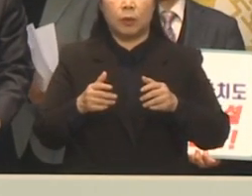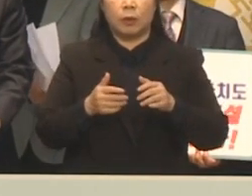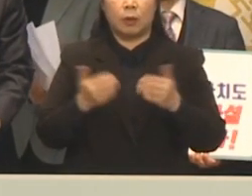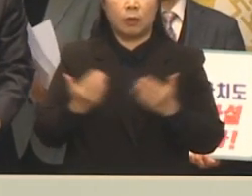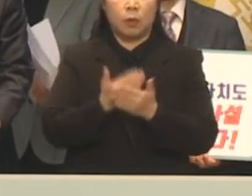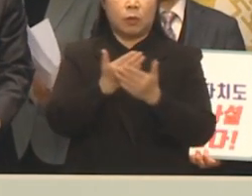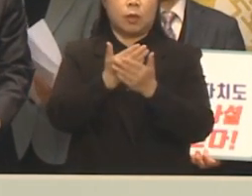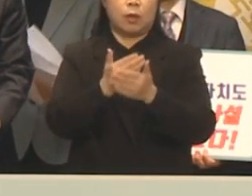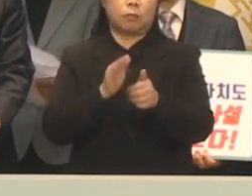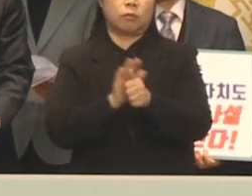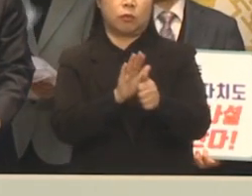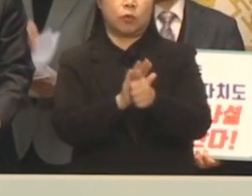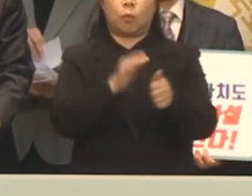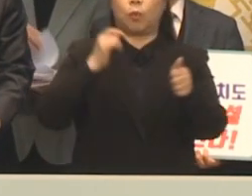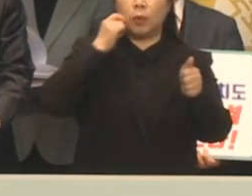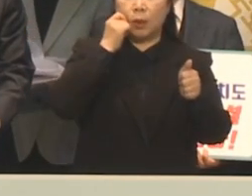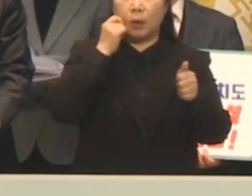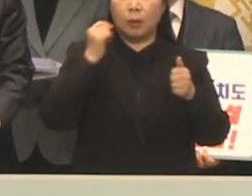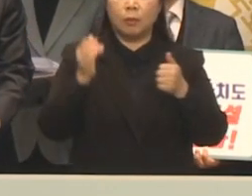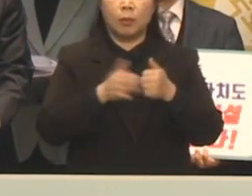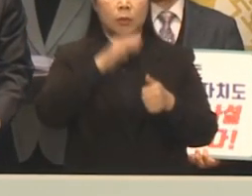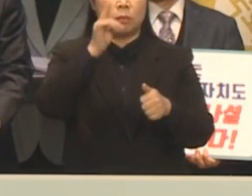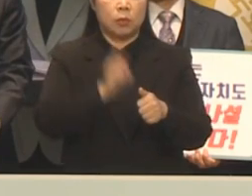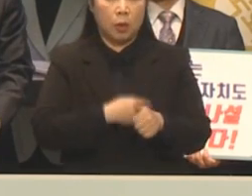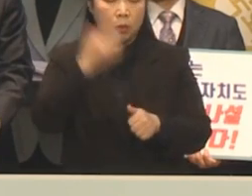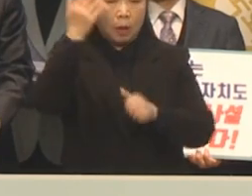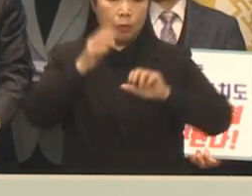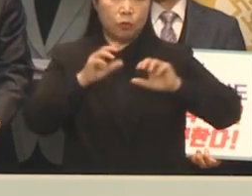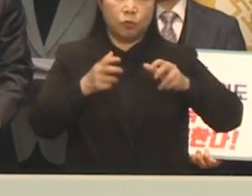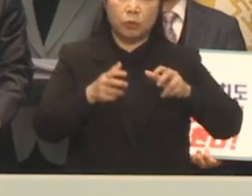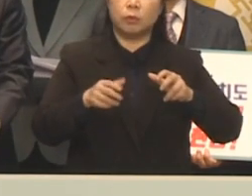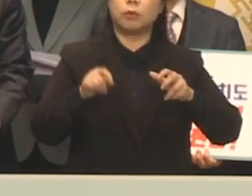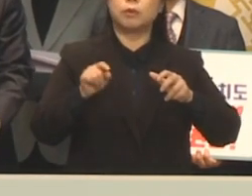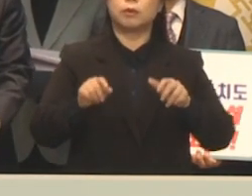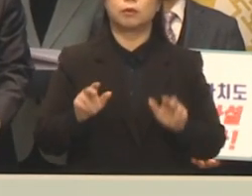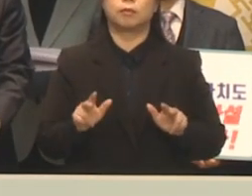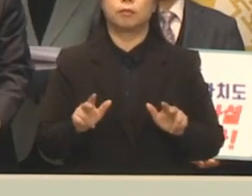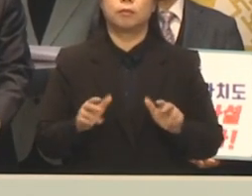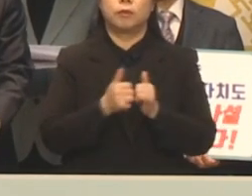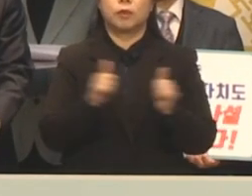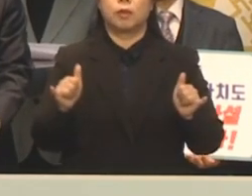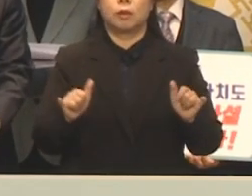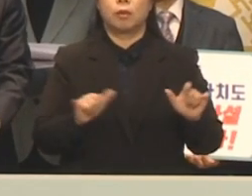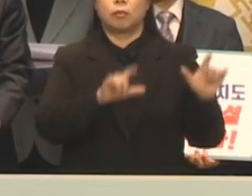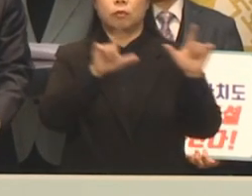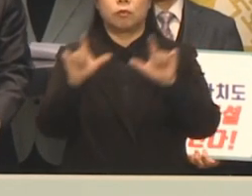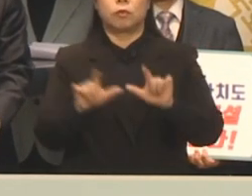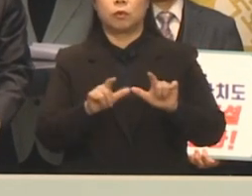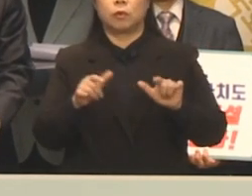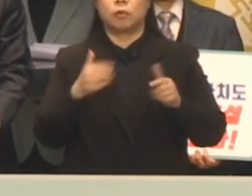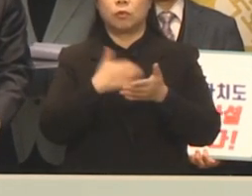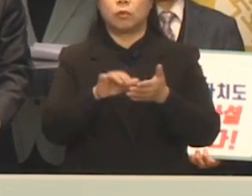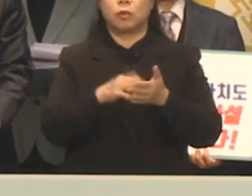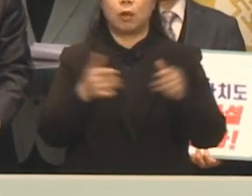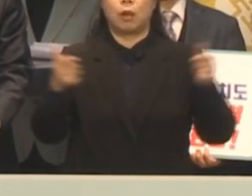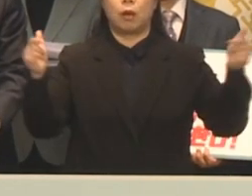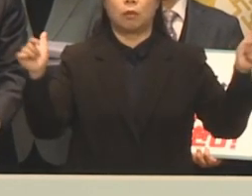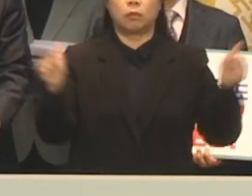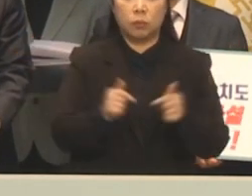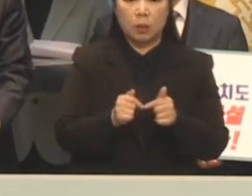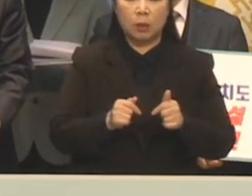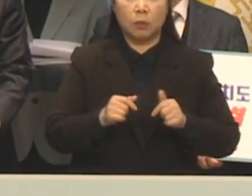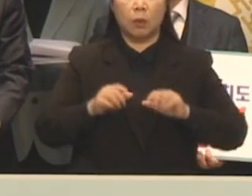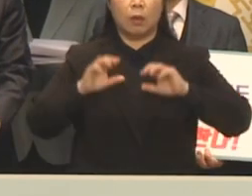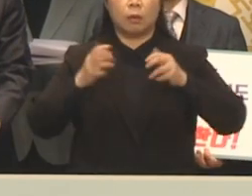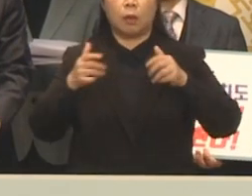성장 동력 추락으로 이어져 대한민국은 지금 인구 위기와 국가 소멸을